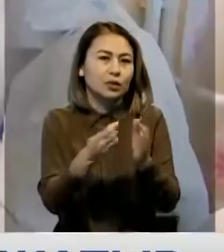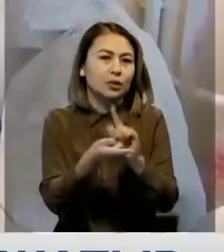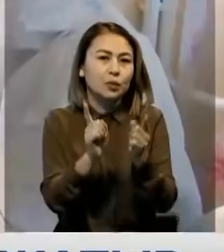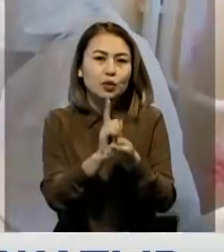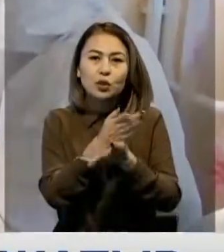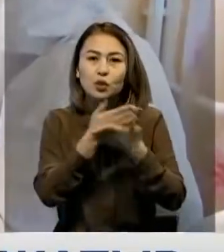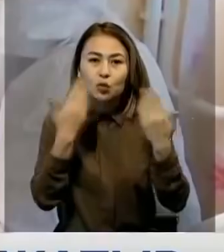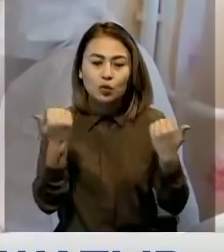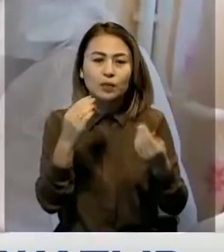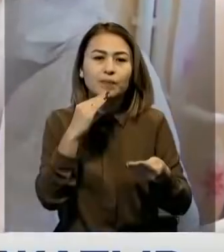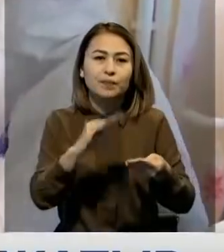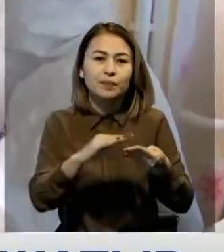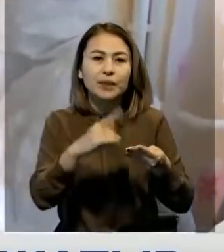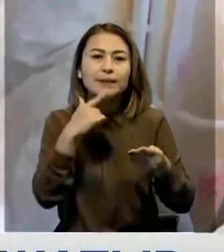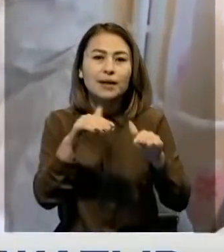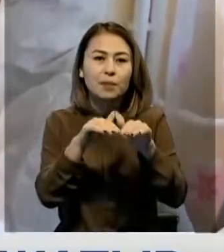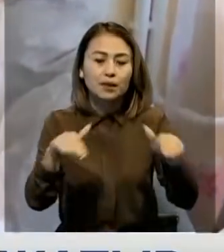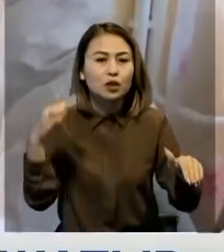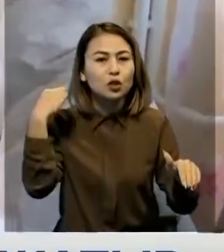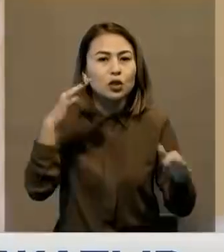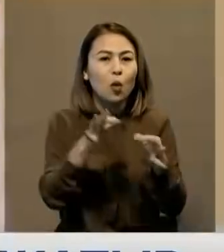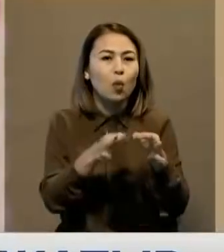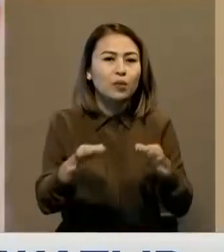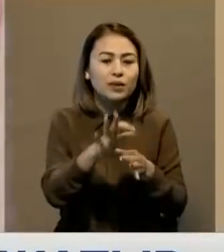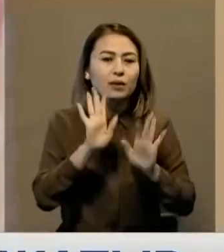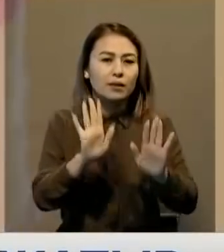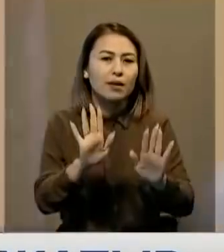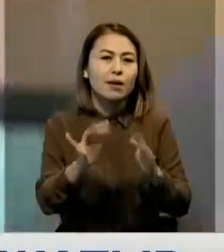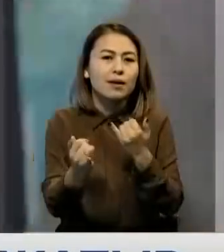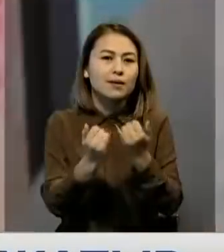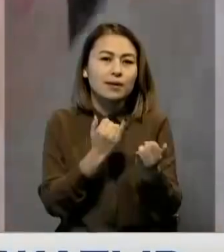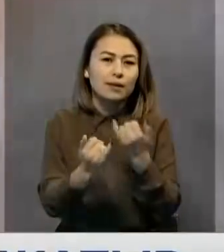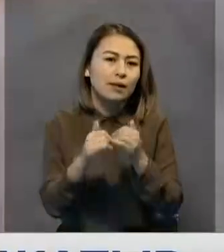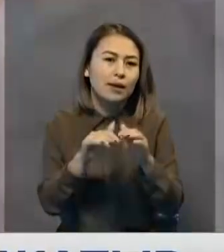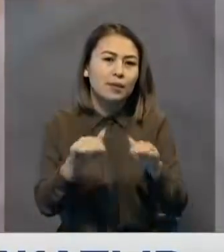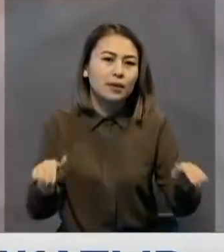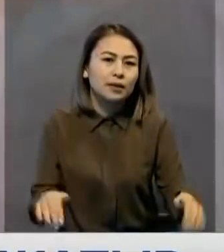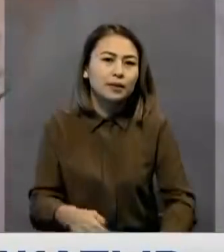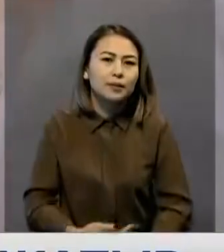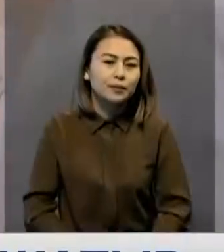өзгеріс жоқ. Барлық дерлік өңір қызыл аймақта, Түркістан облысы ғана сары аймақта.